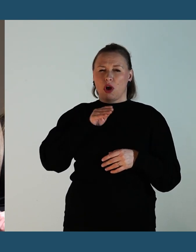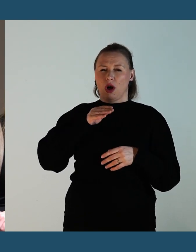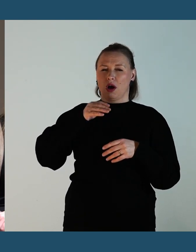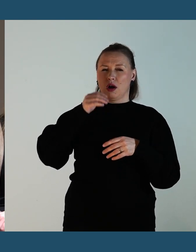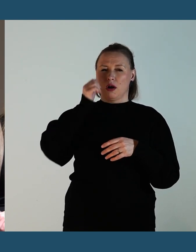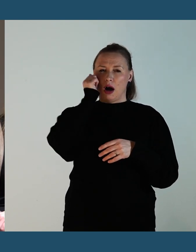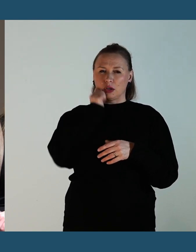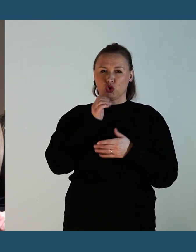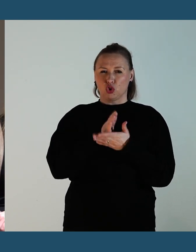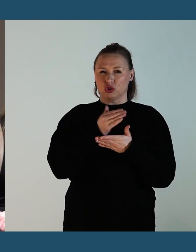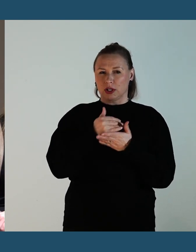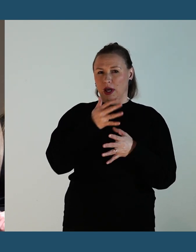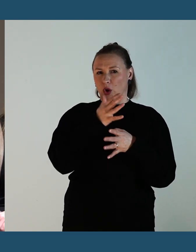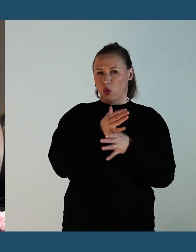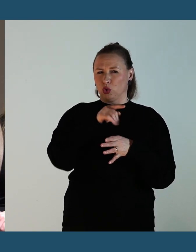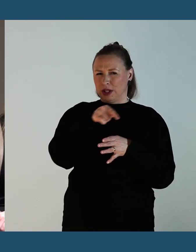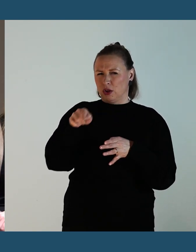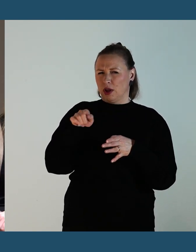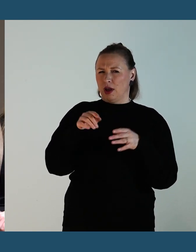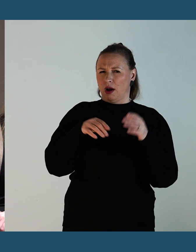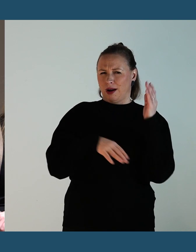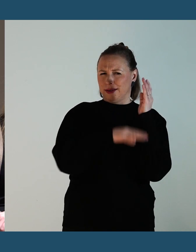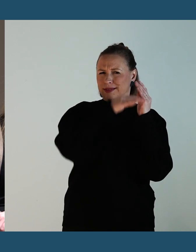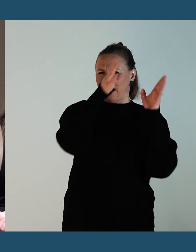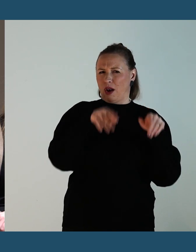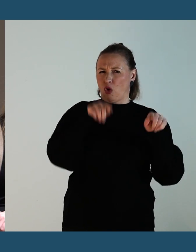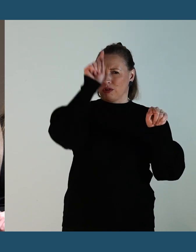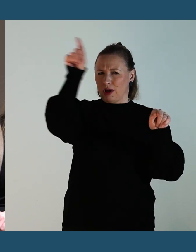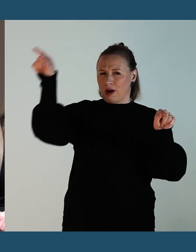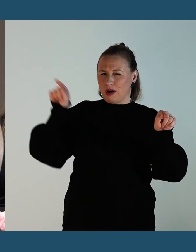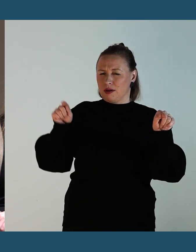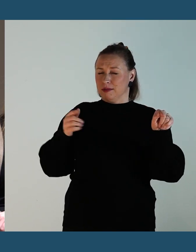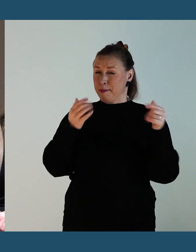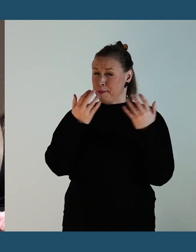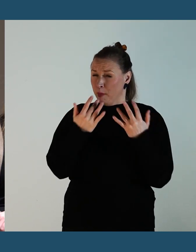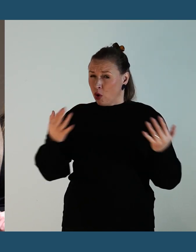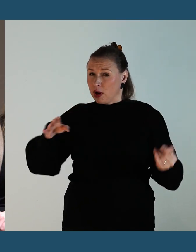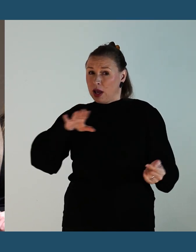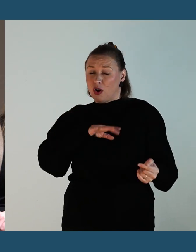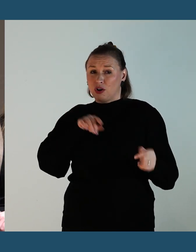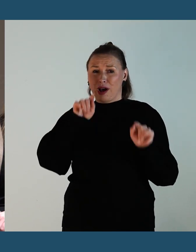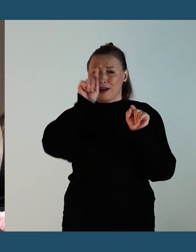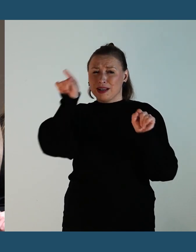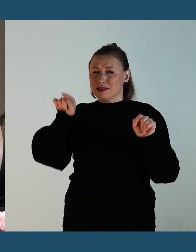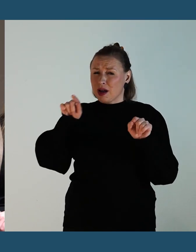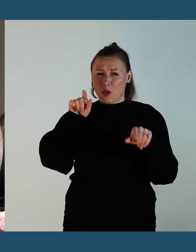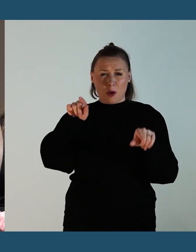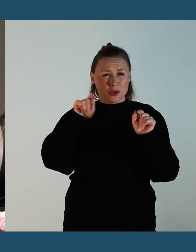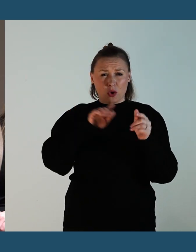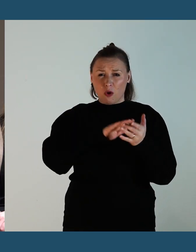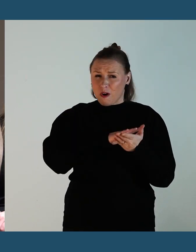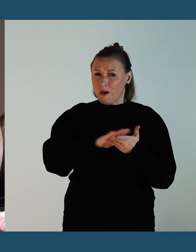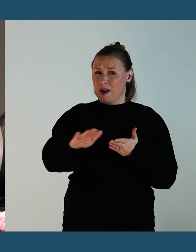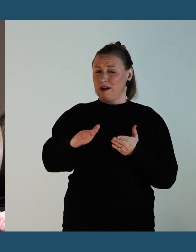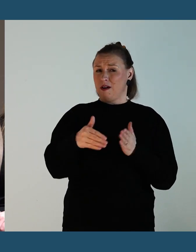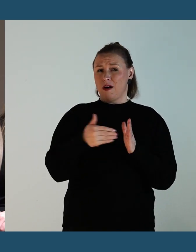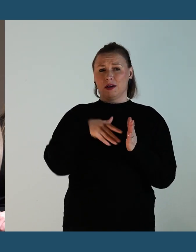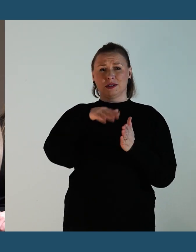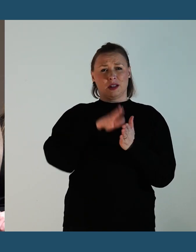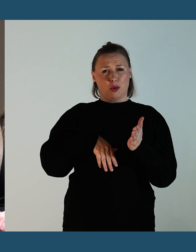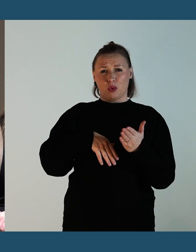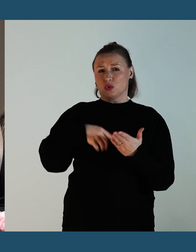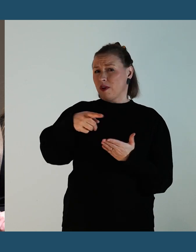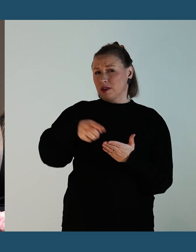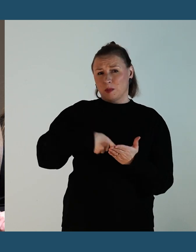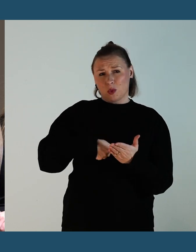asunto-osakeyhtiöitä, vanhoja taloja, joissa ei ole niin kuin pienimmässäkään määrin huomioon otettu näitä